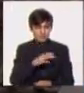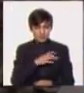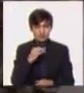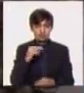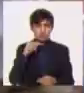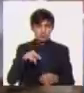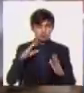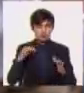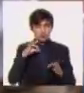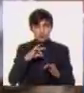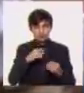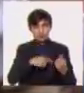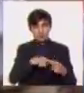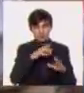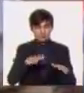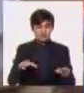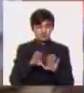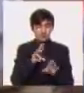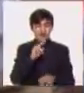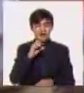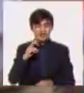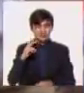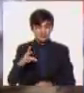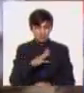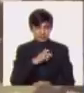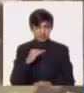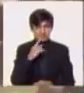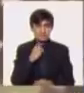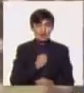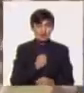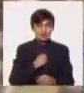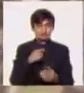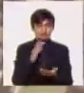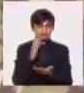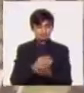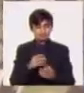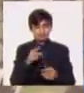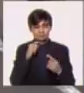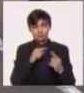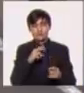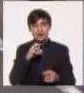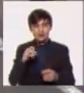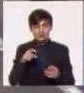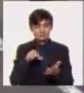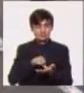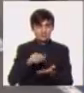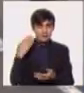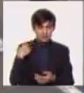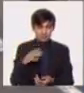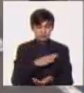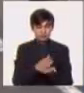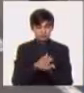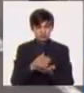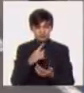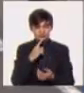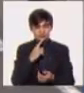байланысты кәсіпкерлік нысандардың көбі карантинге жабылған соң коронавируспен күресуге бел шешіпті. Бұған дейін әскер қатарында болып көрген ол